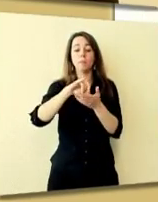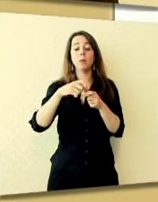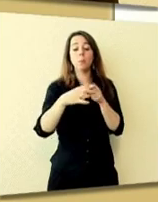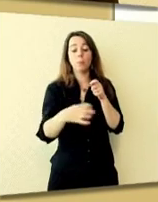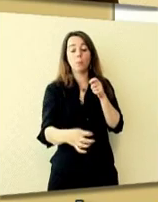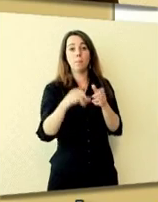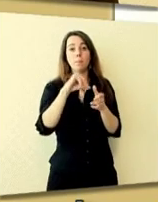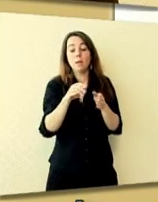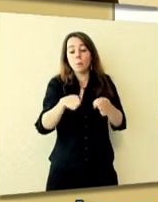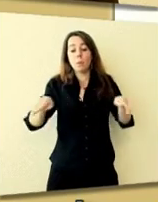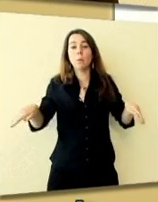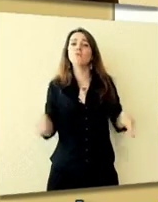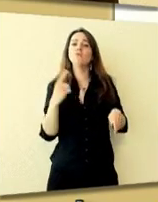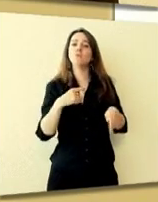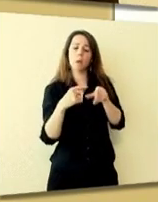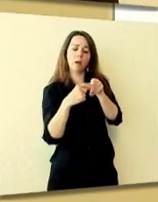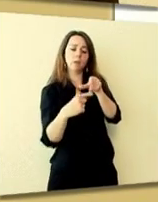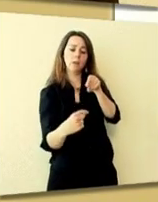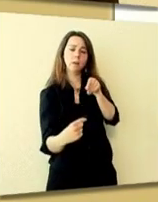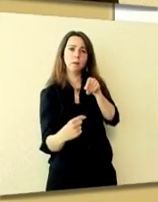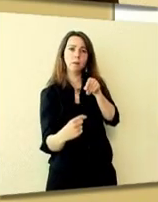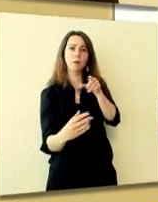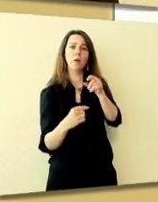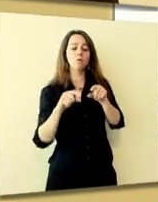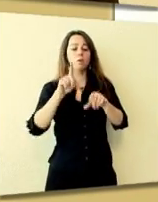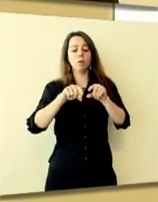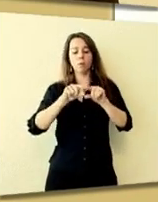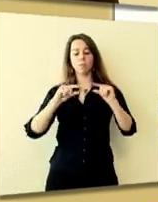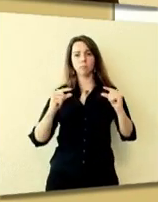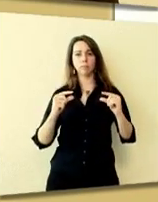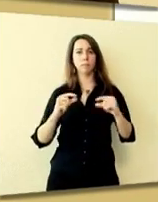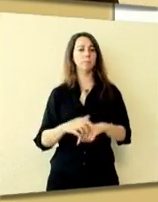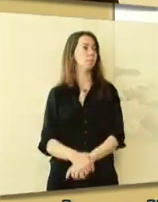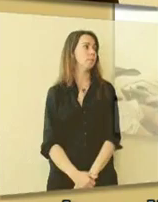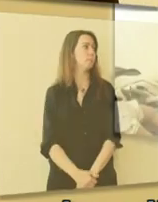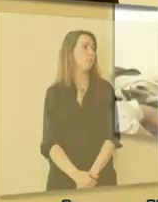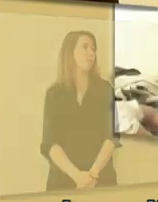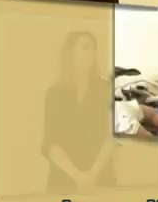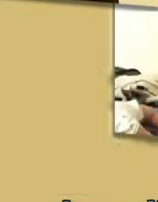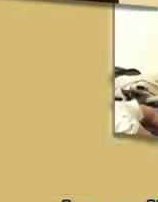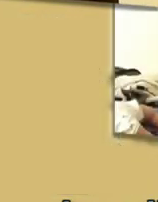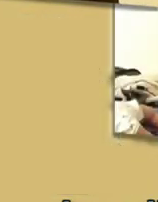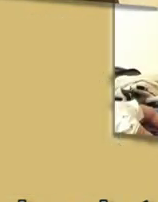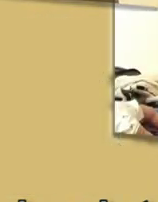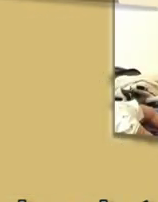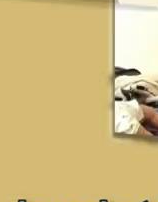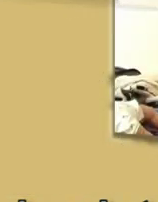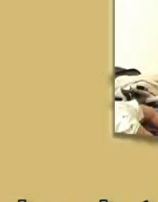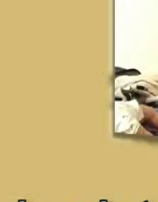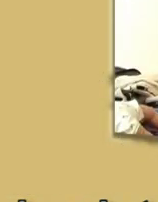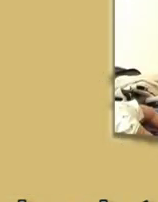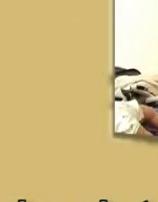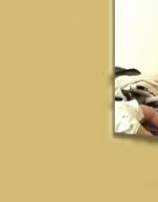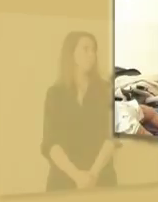le milieu. Le milieu est marqué par une étiquette là ou quelquefois ici. Le milieu de l'écharpe. Je vais te montrer